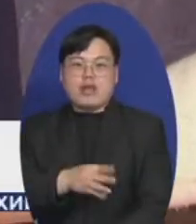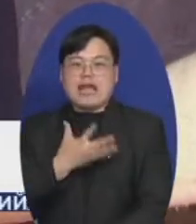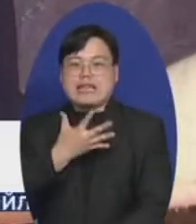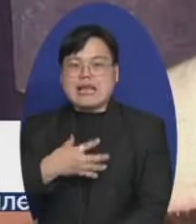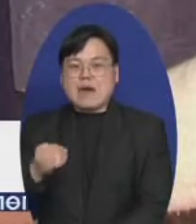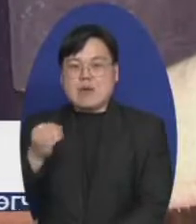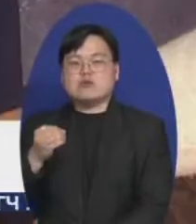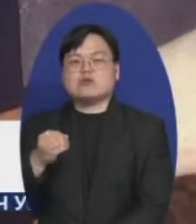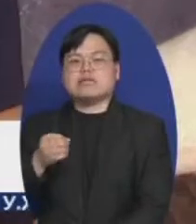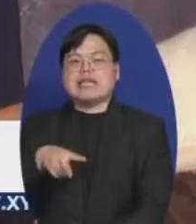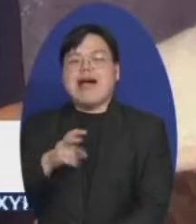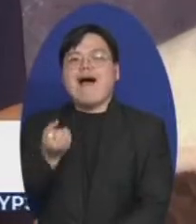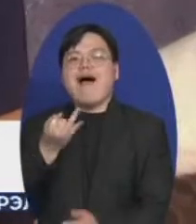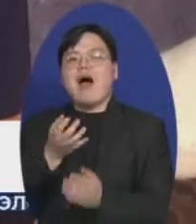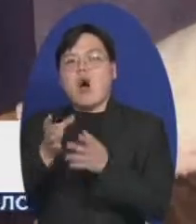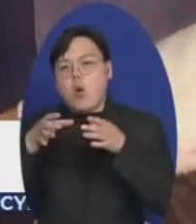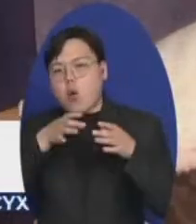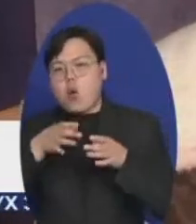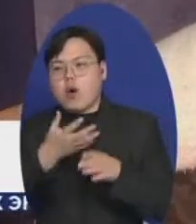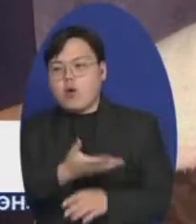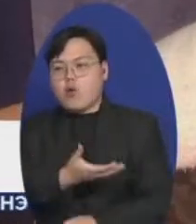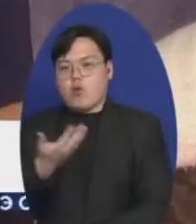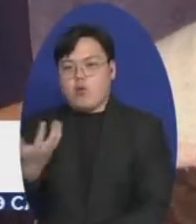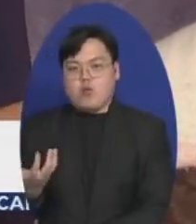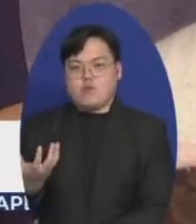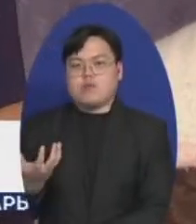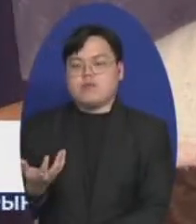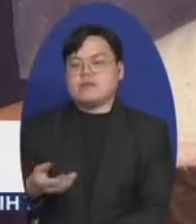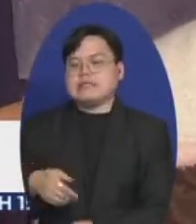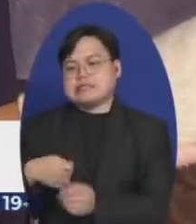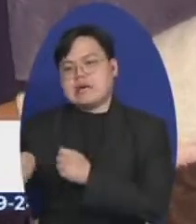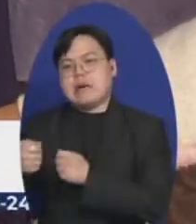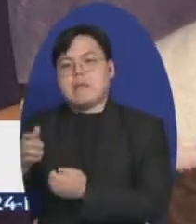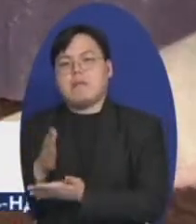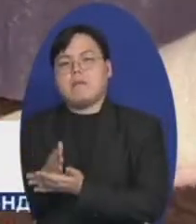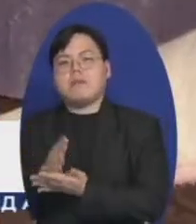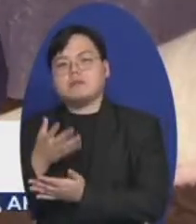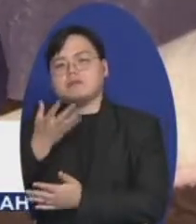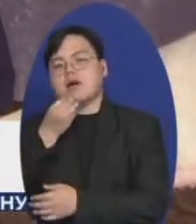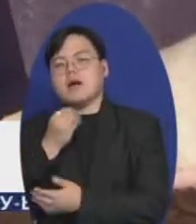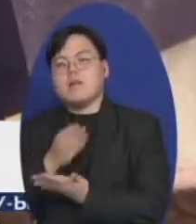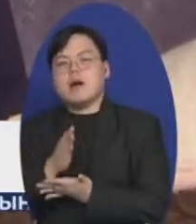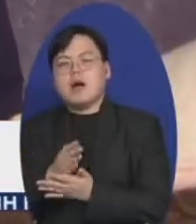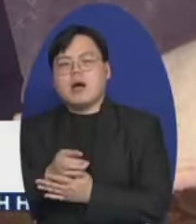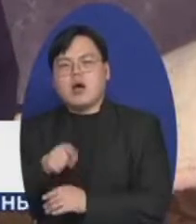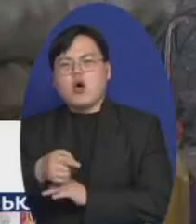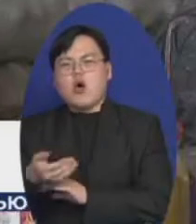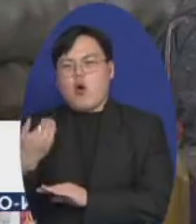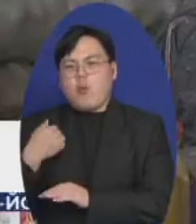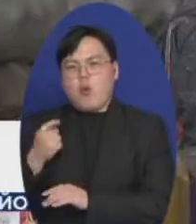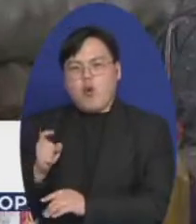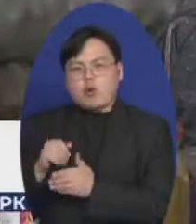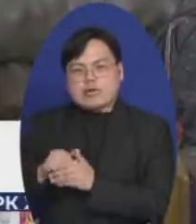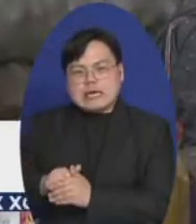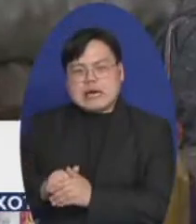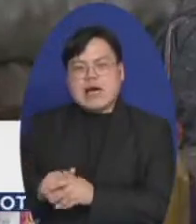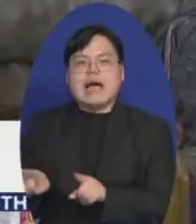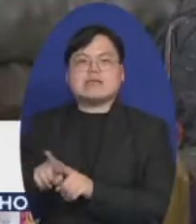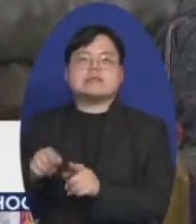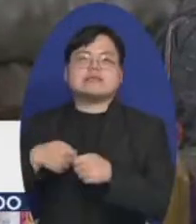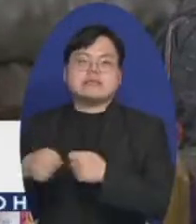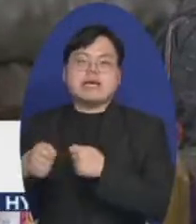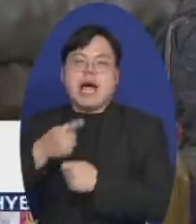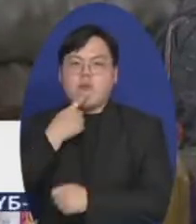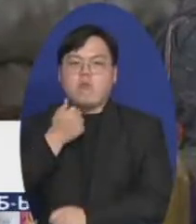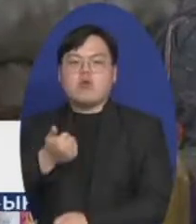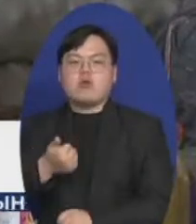уугаал тэгэл байжлын бүхүр тарих бүлхэн бүхүрийн амт шиг ингээд арих бол уламж гоё болно л доо. Ямар байсан тэр үгрээл хадгалах. Намрын